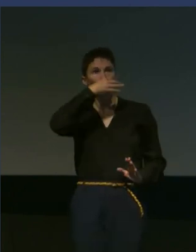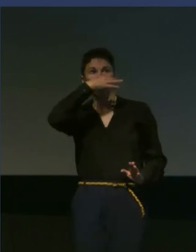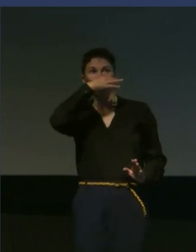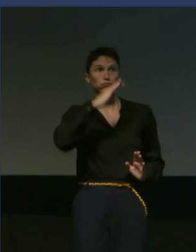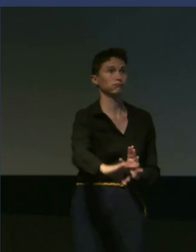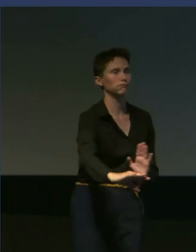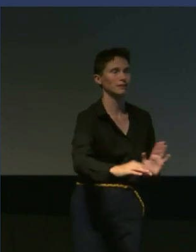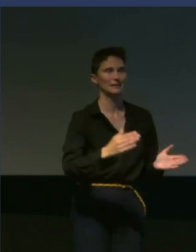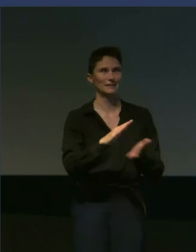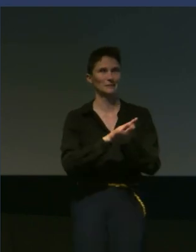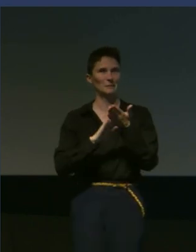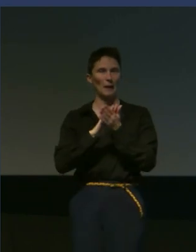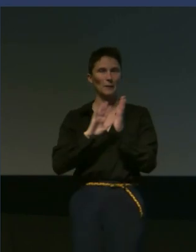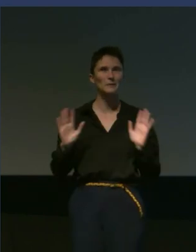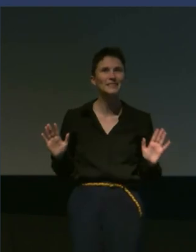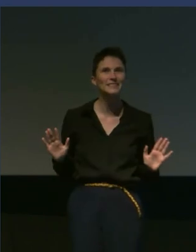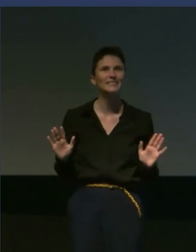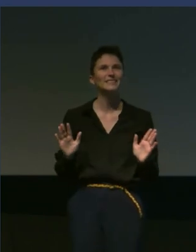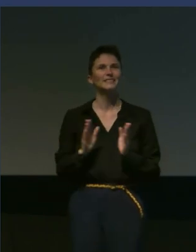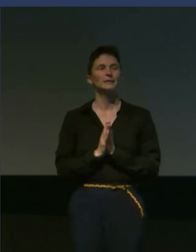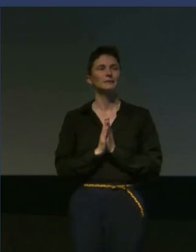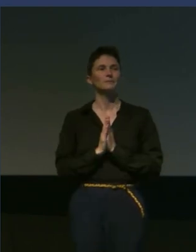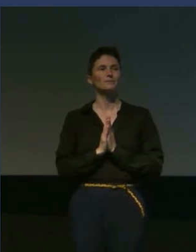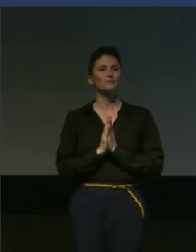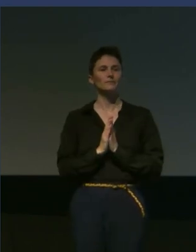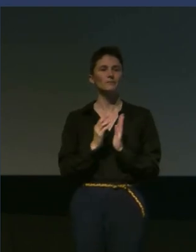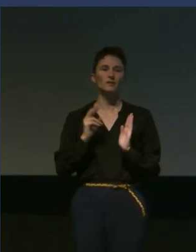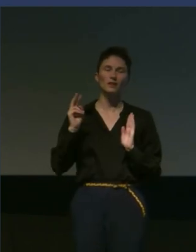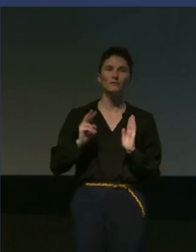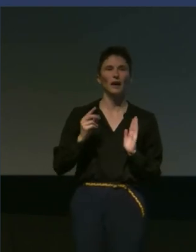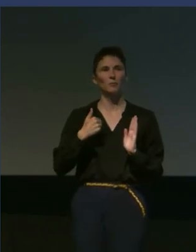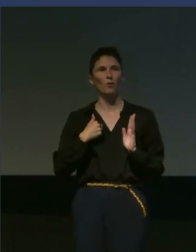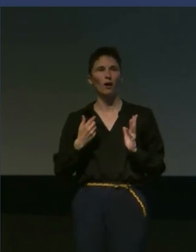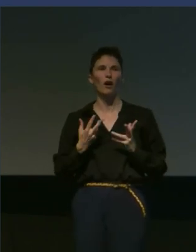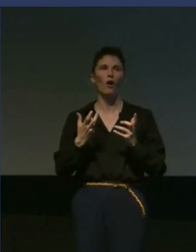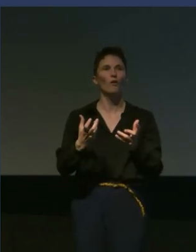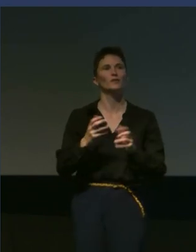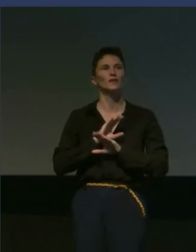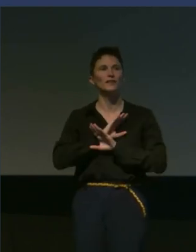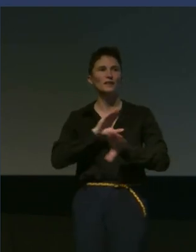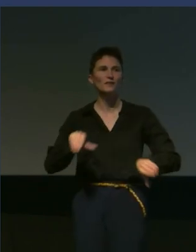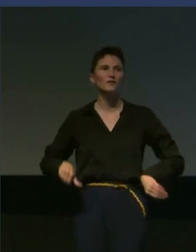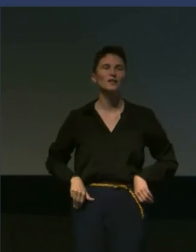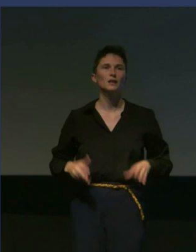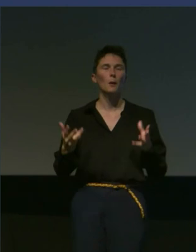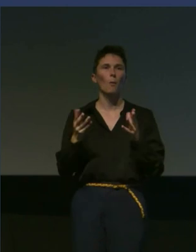vite. Et en réalité, j'aimerais bien terminer